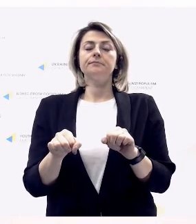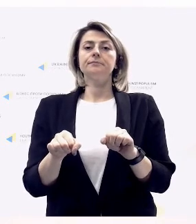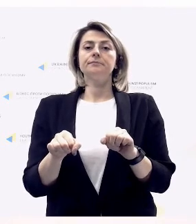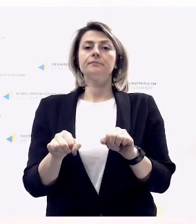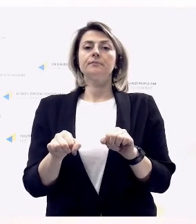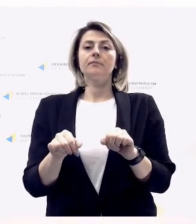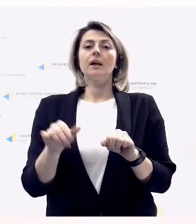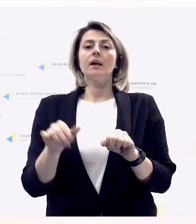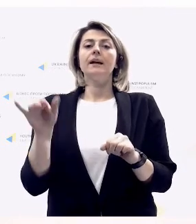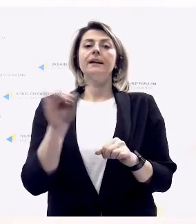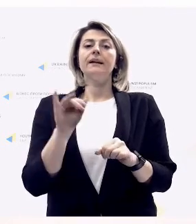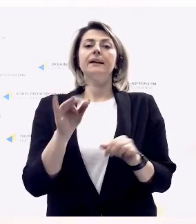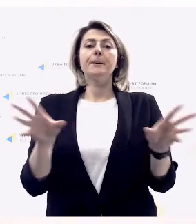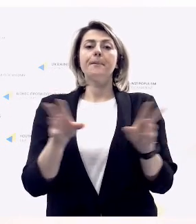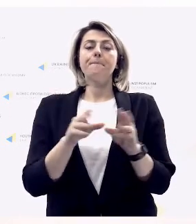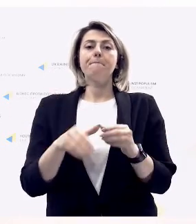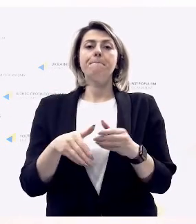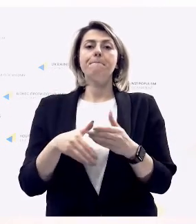можливість і партнерів